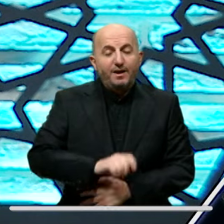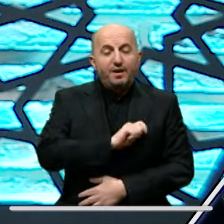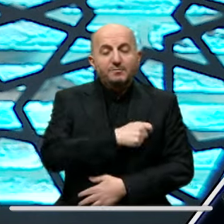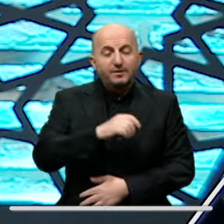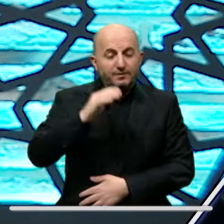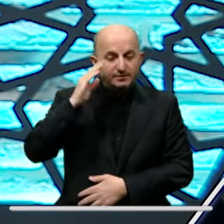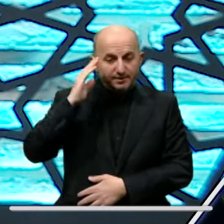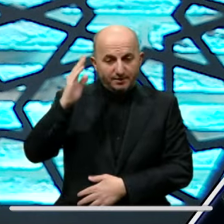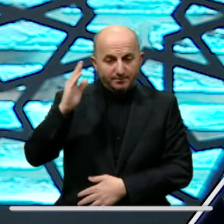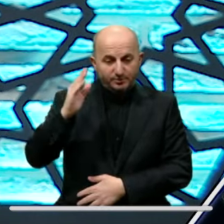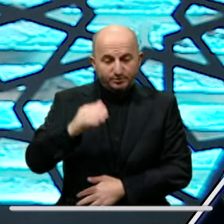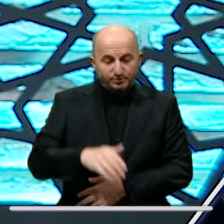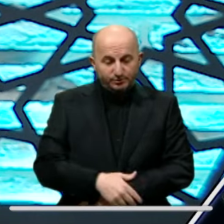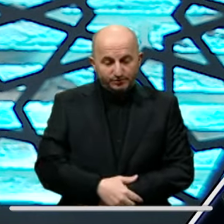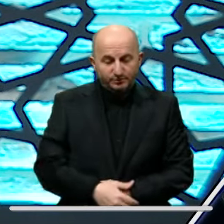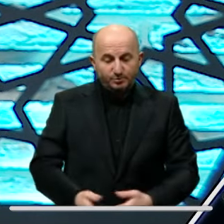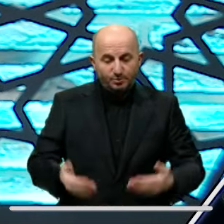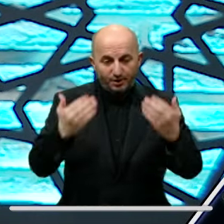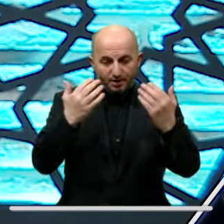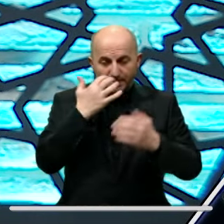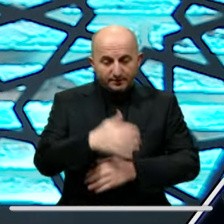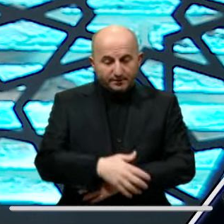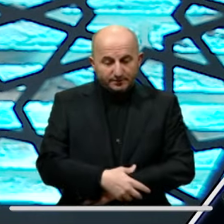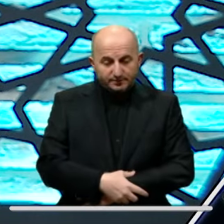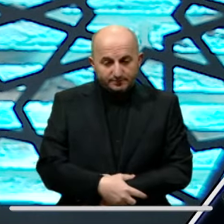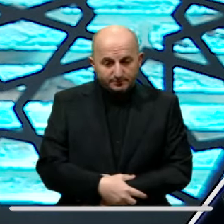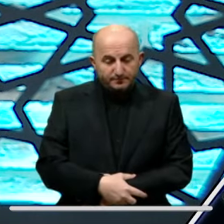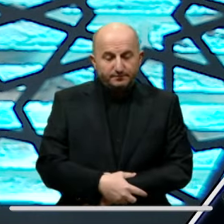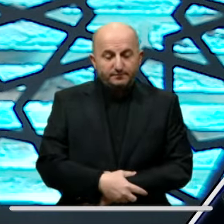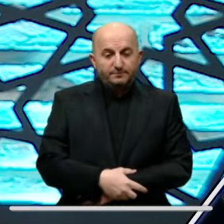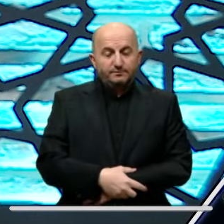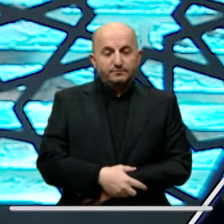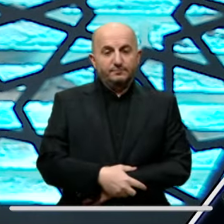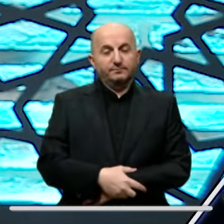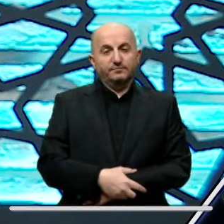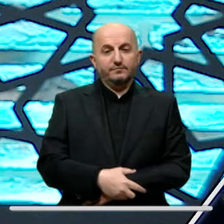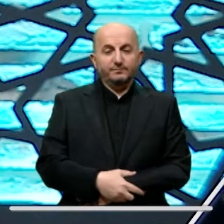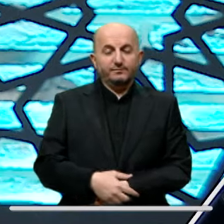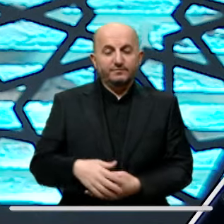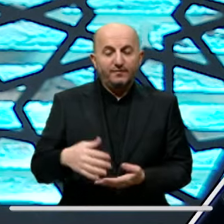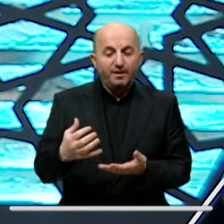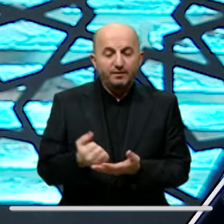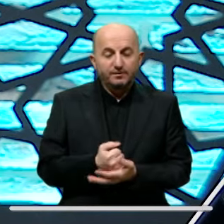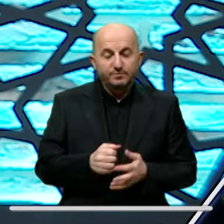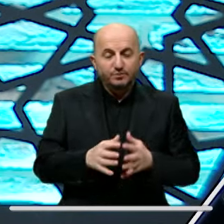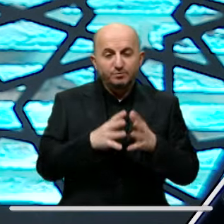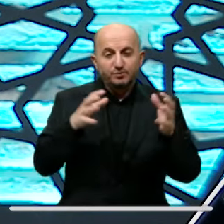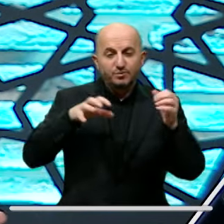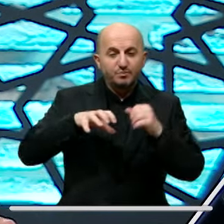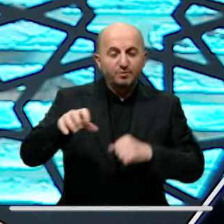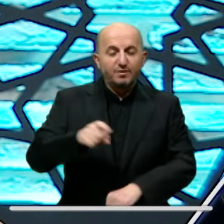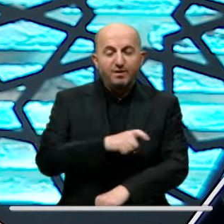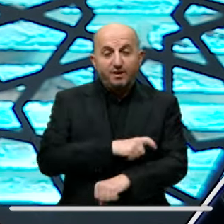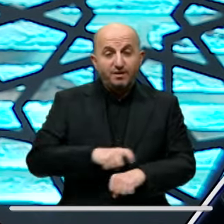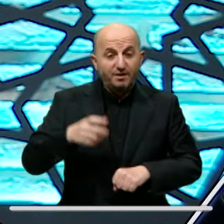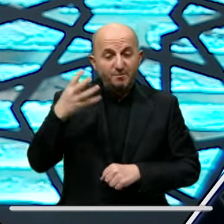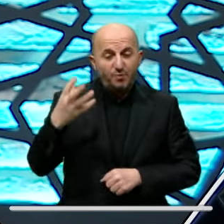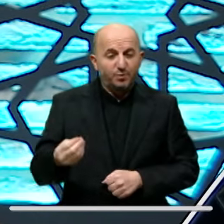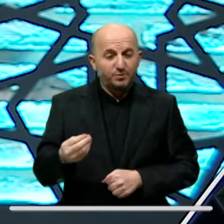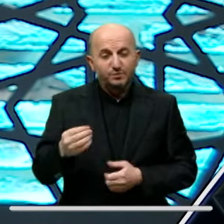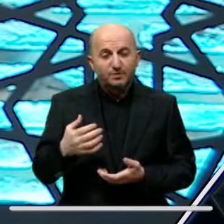selam ediyoruz Murat Bey. Dua bekleriz. Hayırlı akşamlar. Şimdi kazancının büyük bir kısmının haram olduğunu,